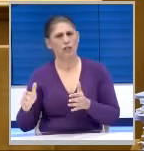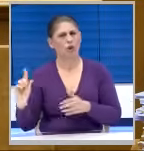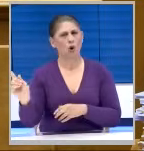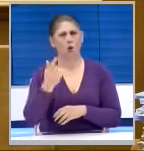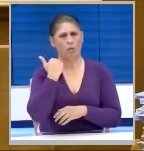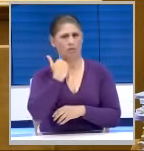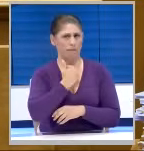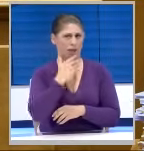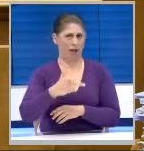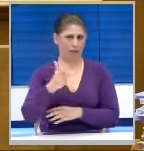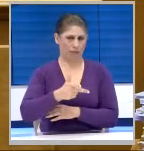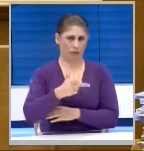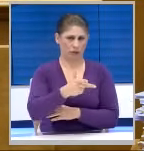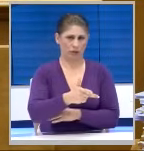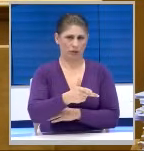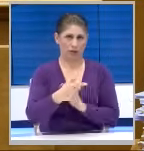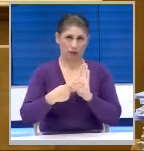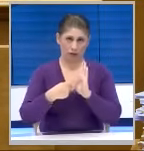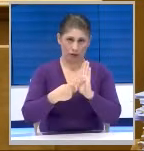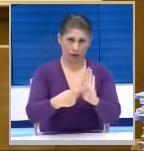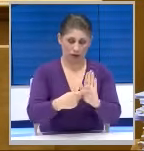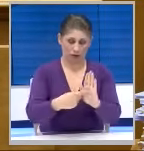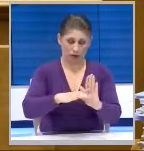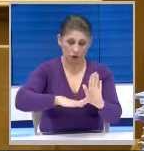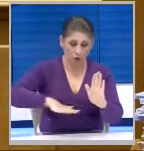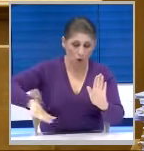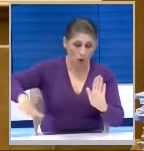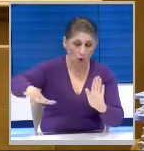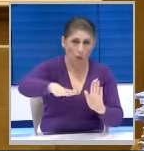θυμάτων στον τόπο του εγκλήματος